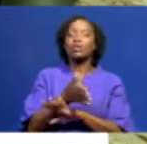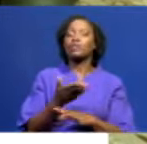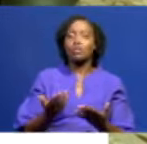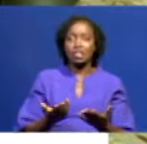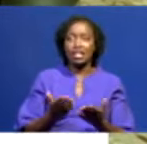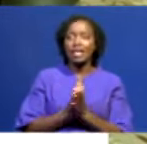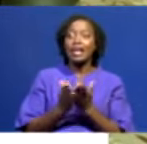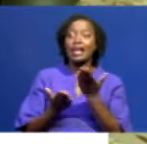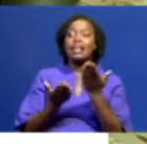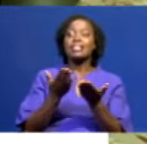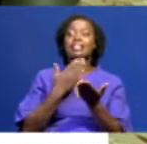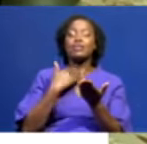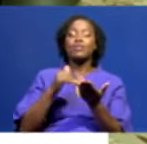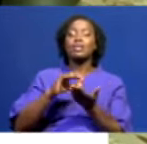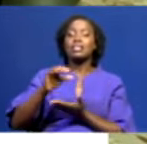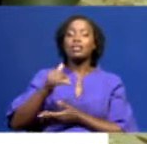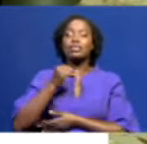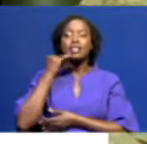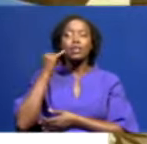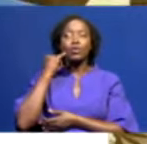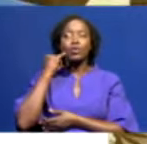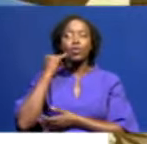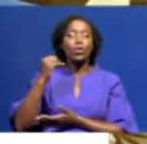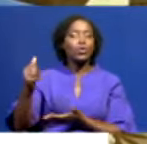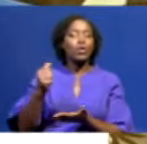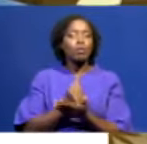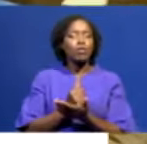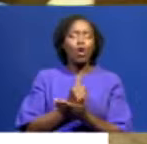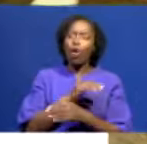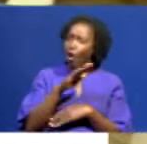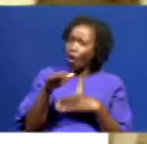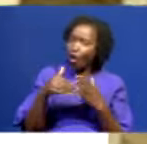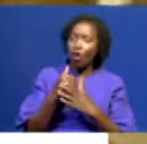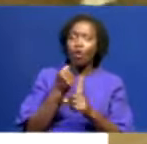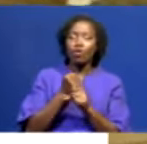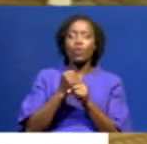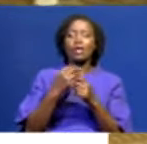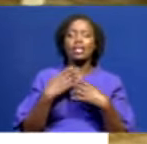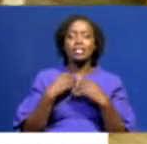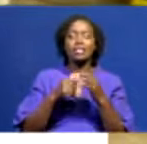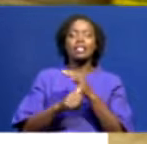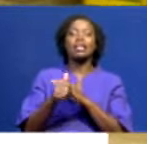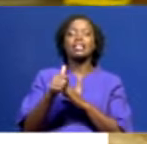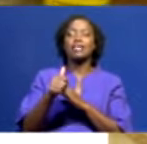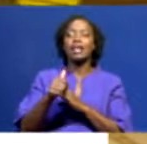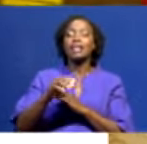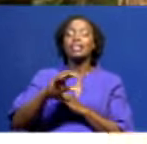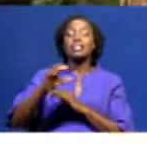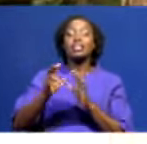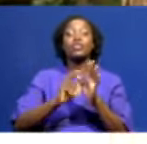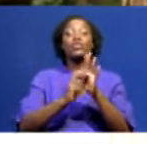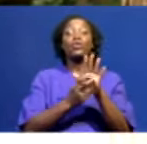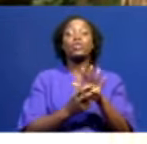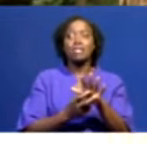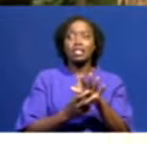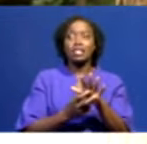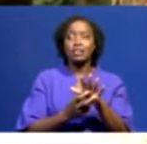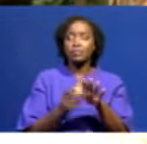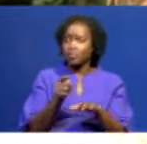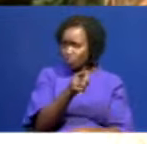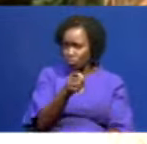Aidha, wanaitaka kaunti ya Nakuru kuajiri wafanyikazi wote wa afya wanaohudumu chini ya masharti ya kandarasi.